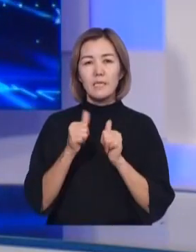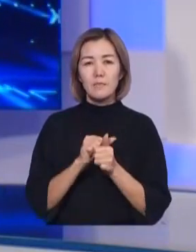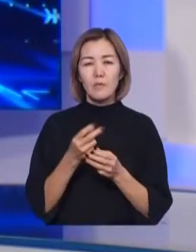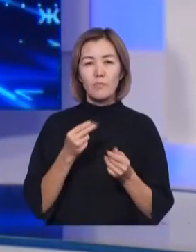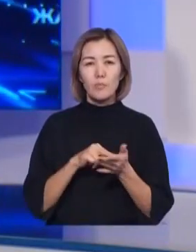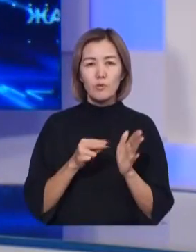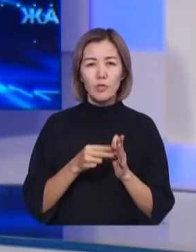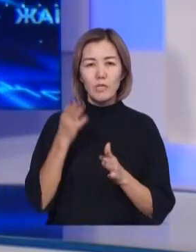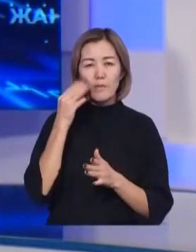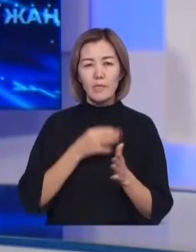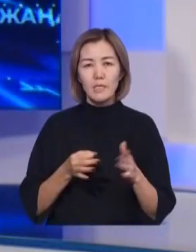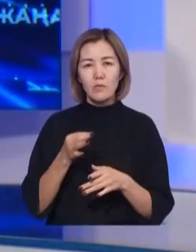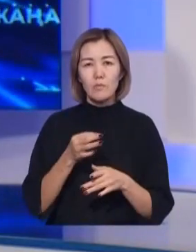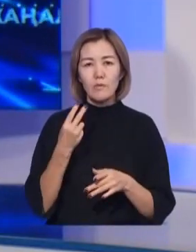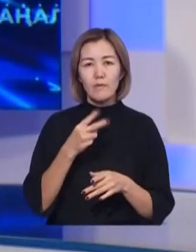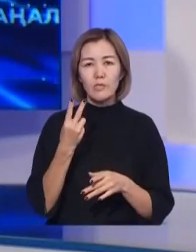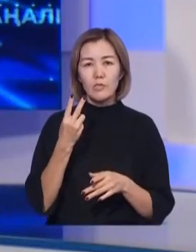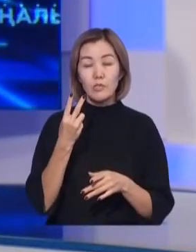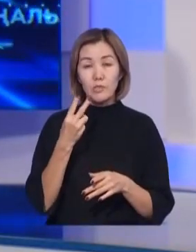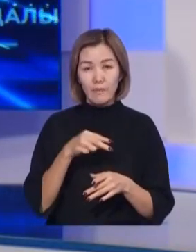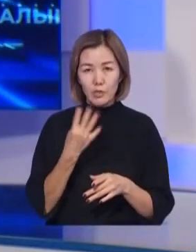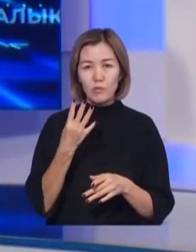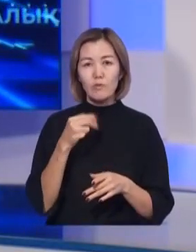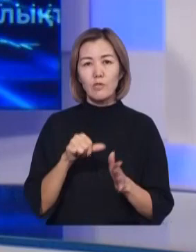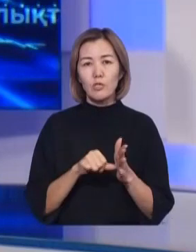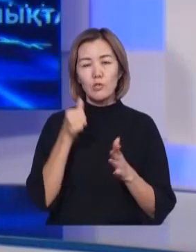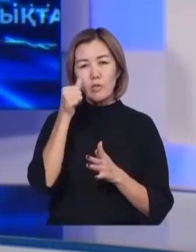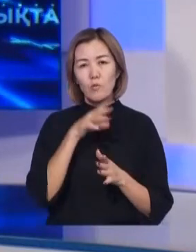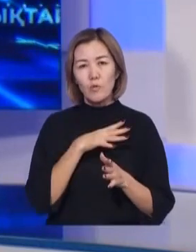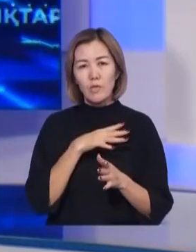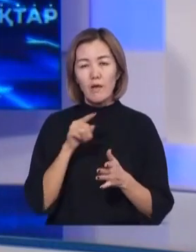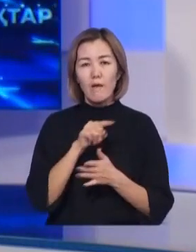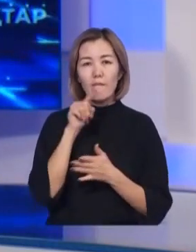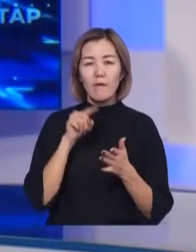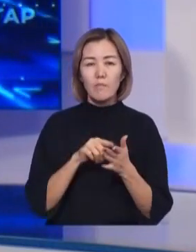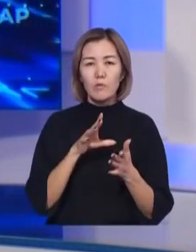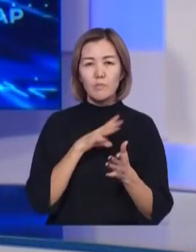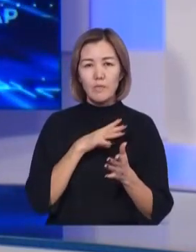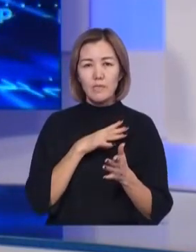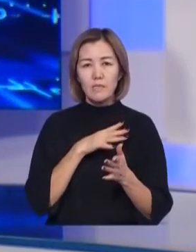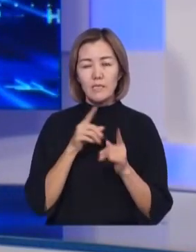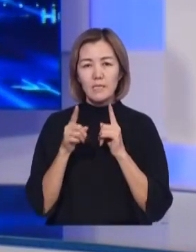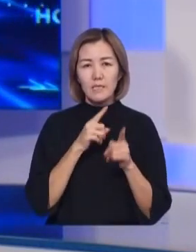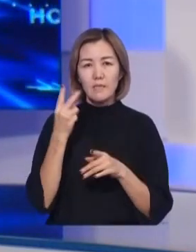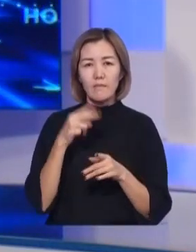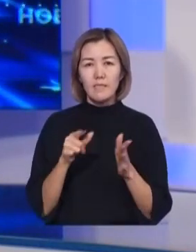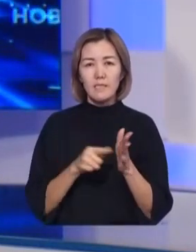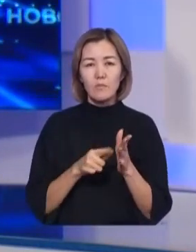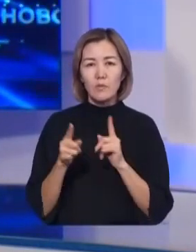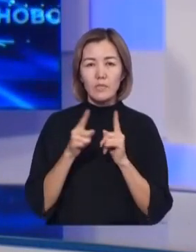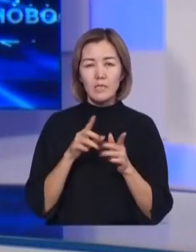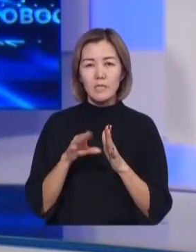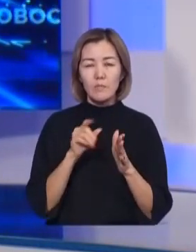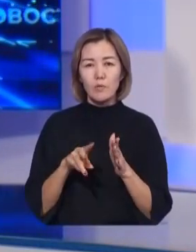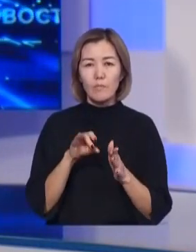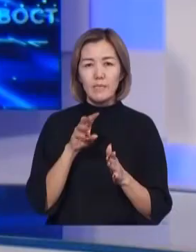бюджет Алматинской области на 2024 2026 годы данный вопрос был рассмотрен На заседании д семо сессии